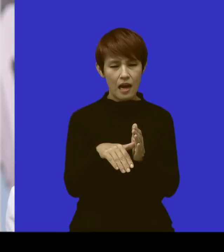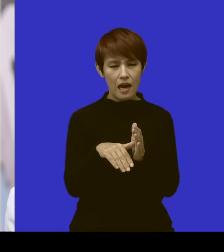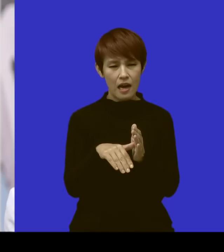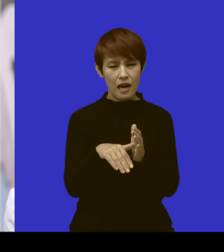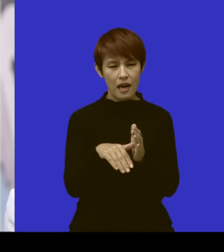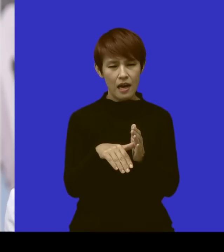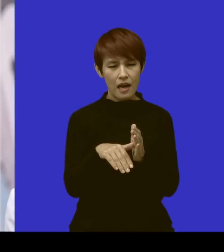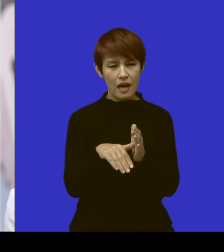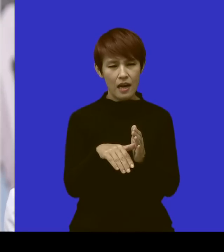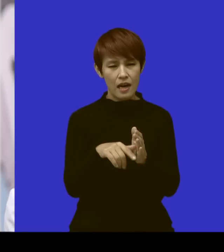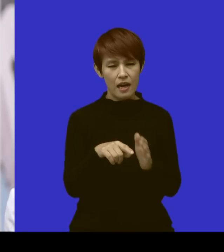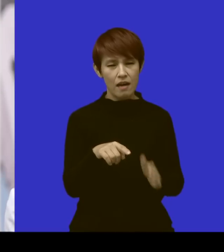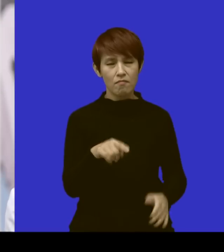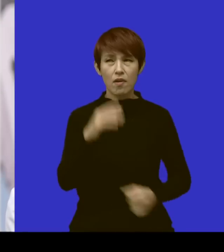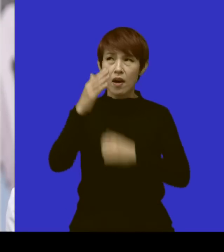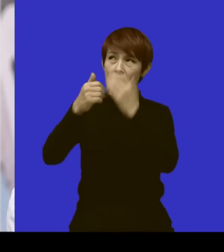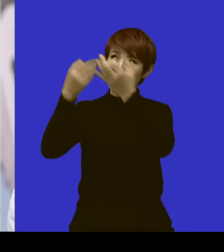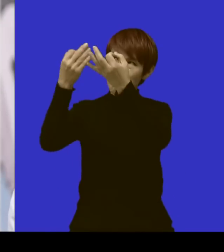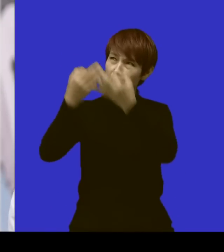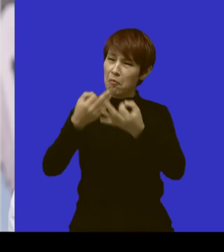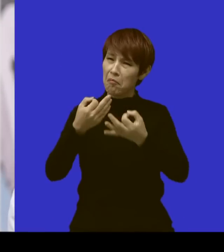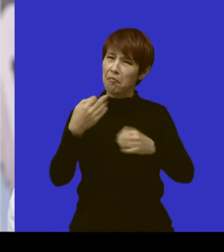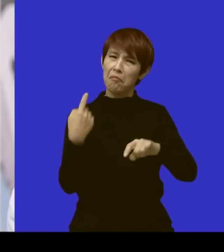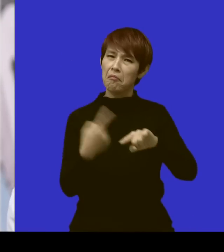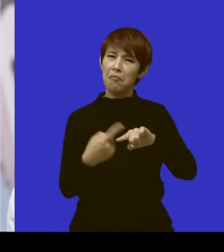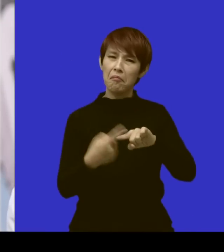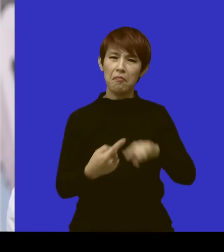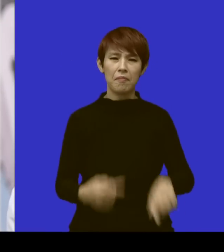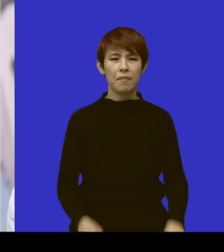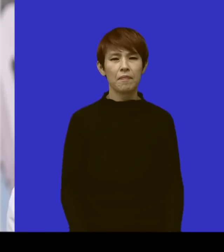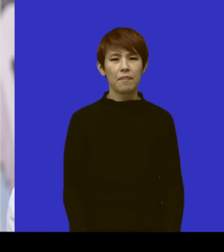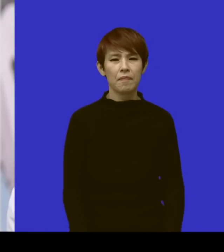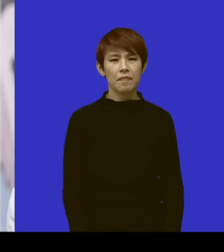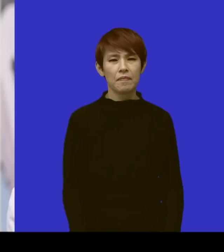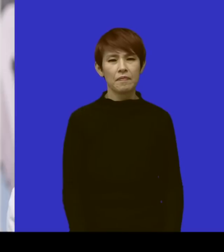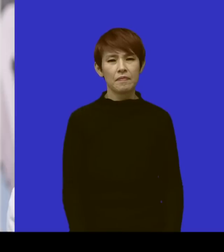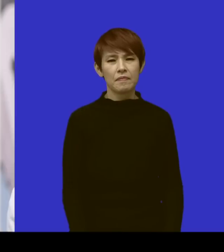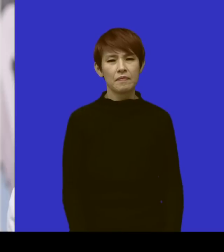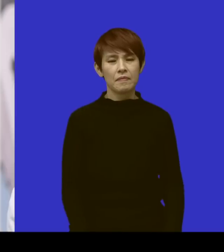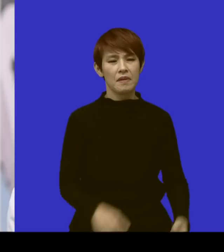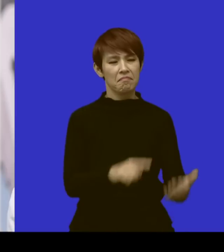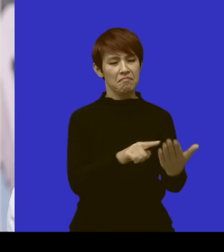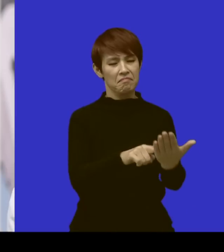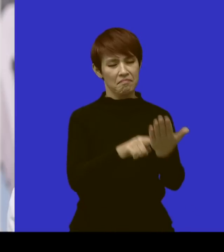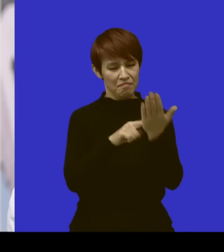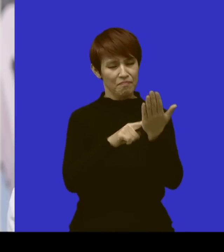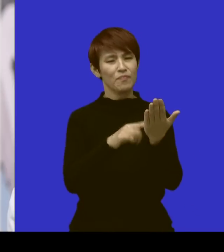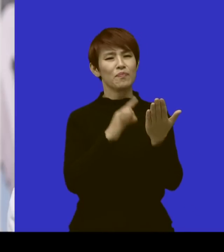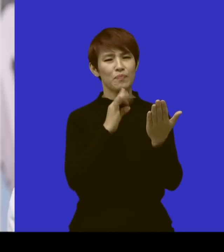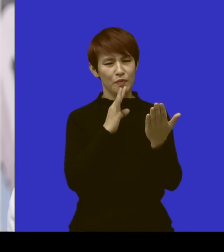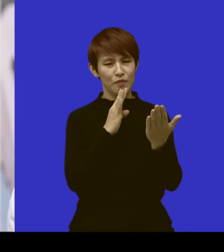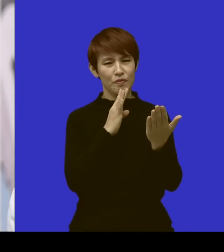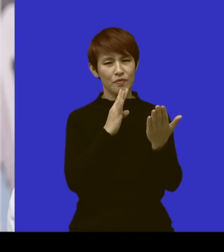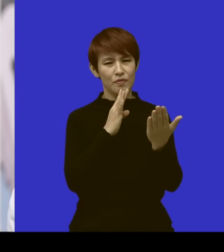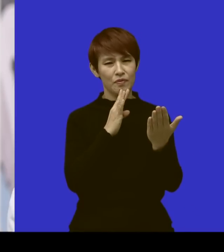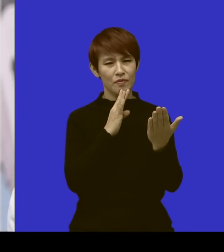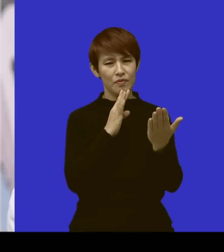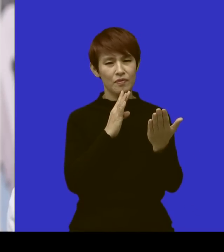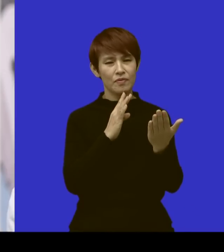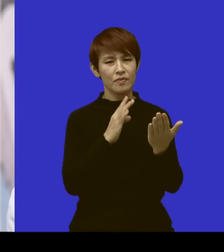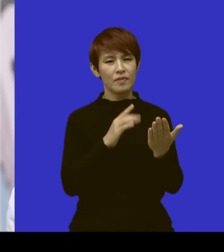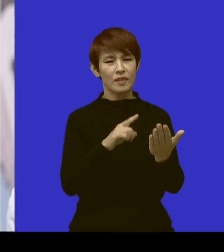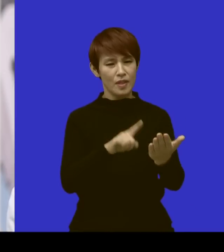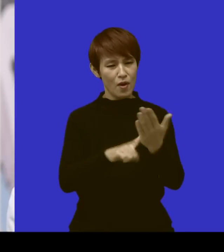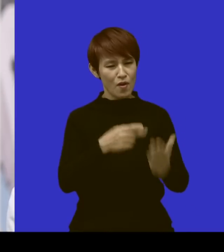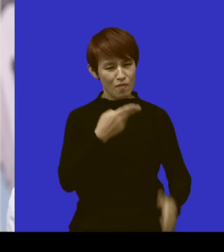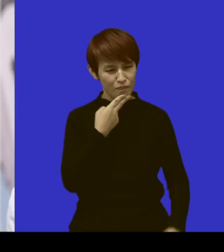보시기에는 똑같겠구나. 그럼요. 그냥 드러났을 뿐이고 드러나지 않았을 뿐이고